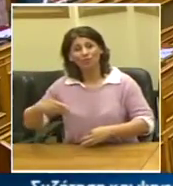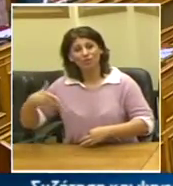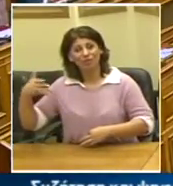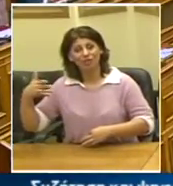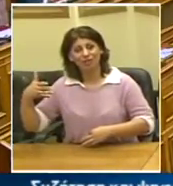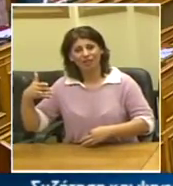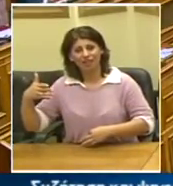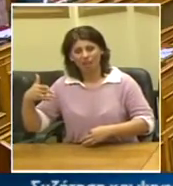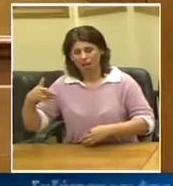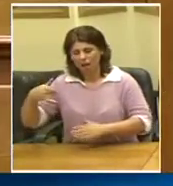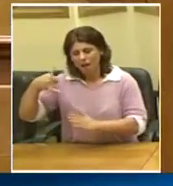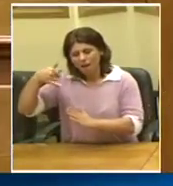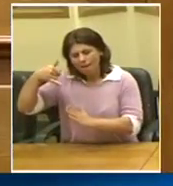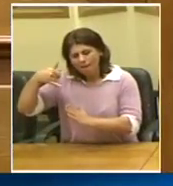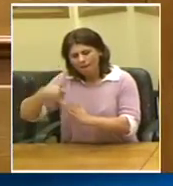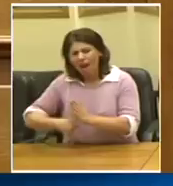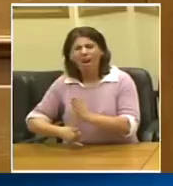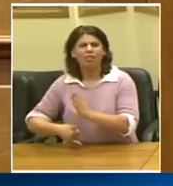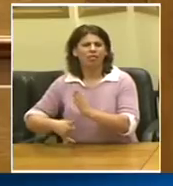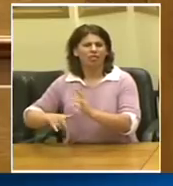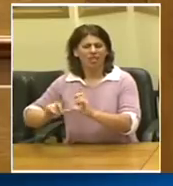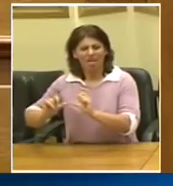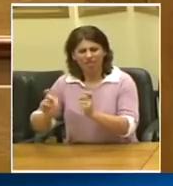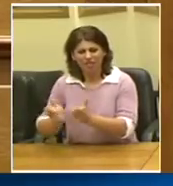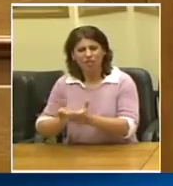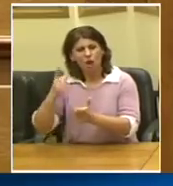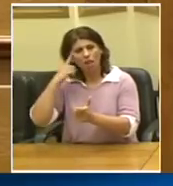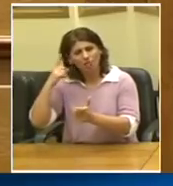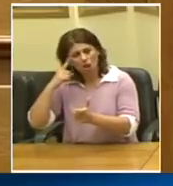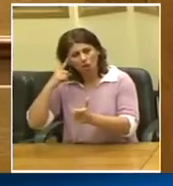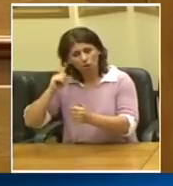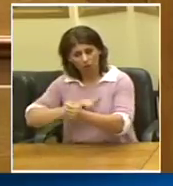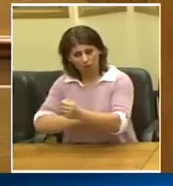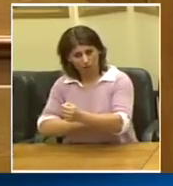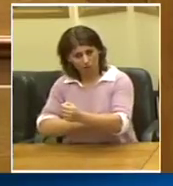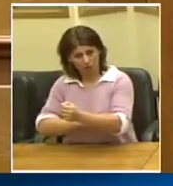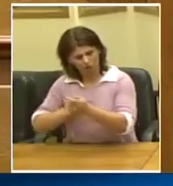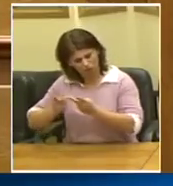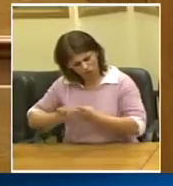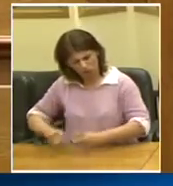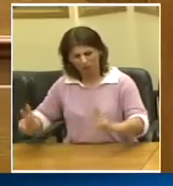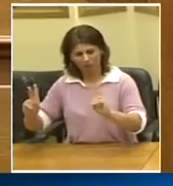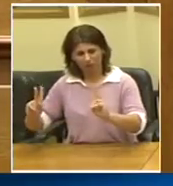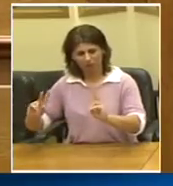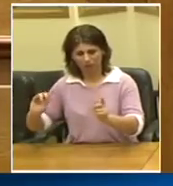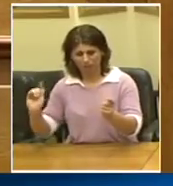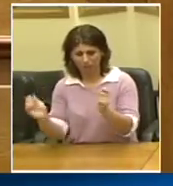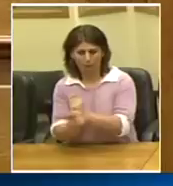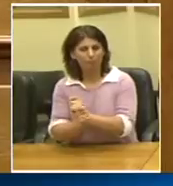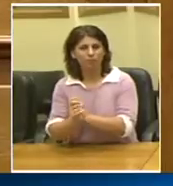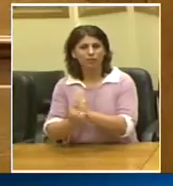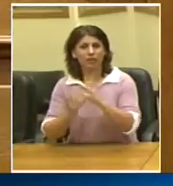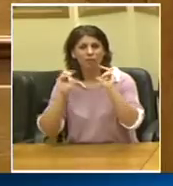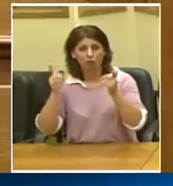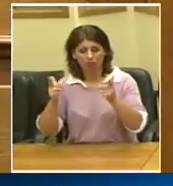απελευθέρωσε ένα βαθύ εθνικιστικό ιδεολογικό δυναμικό και μετέτρεψε τη Νέα Δημοκρατία σε ελάχιστο χρόνο